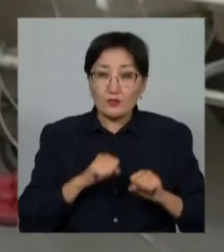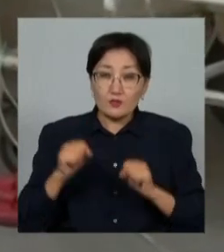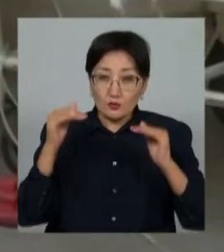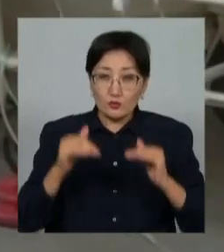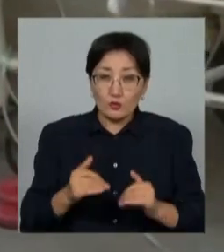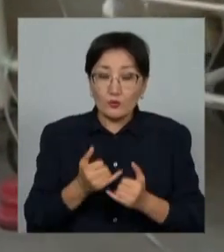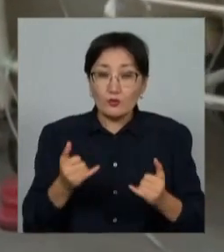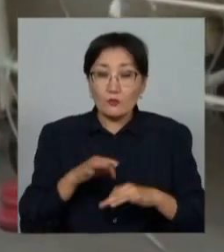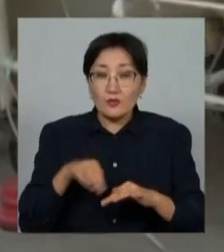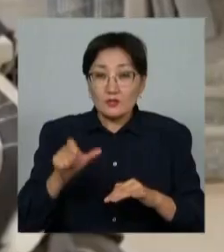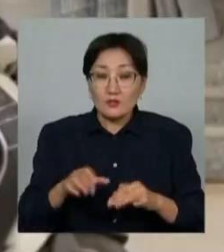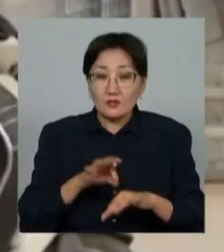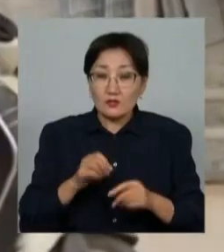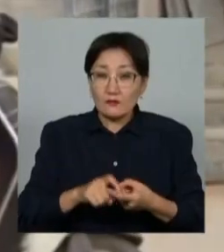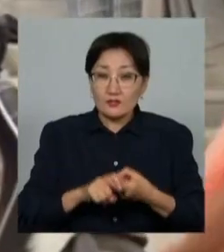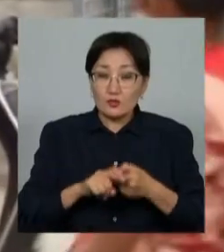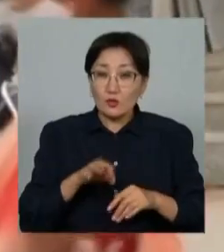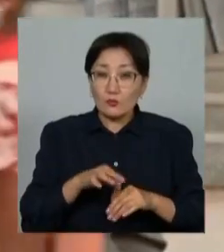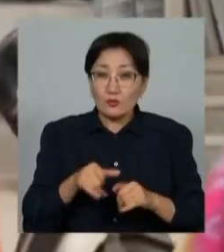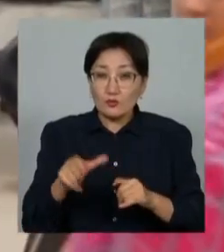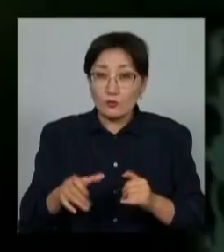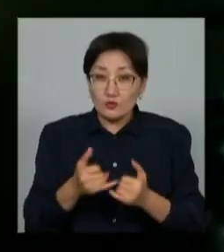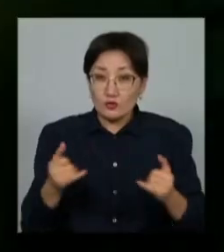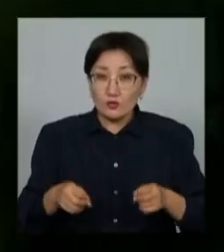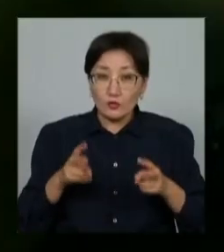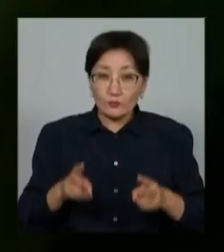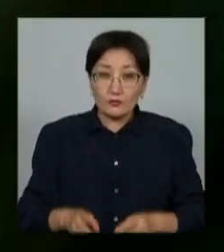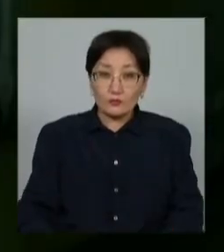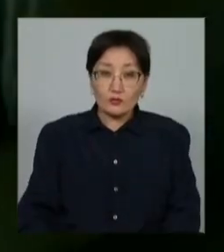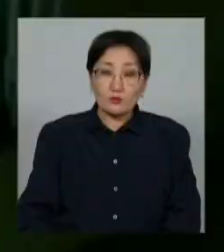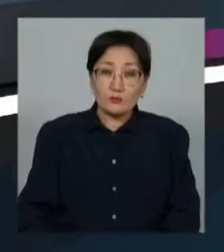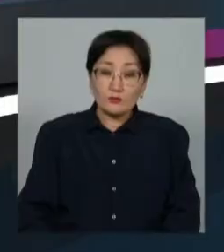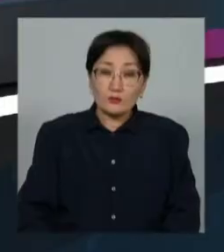науқастар үшін әсіресе коронавируспен ауырғандар үшін қауіпті.